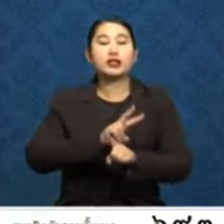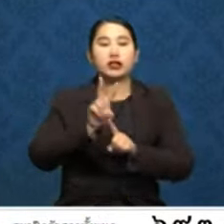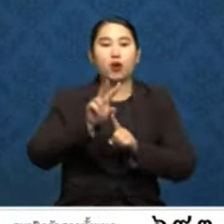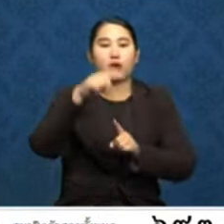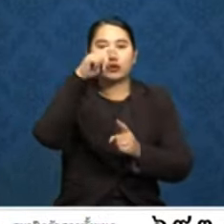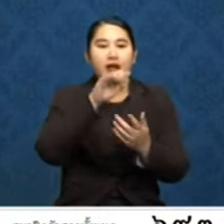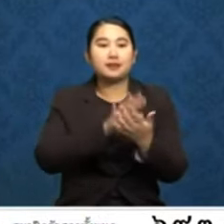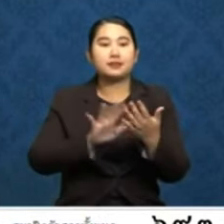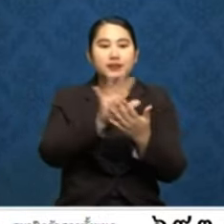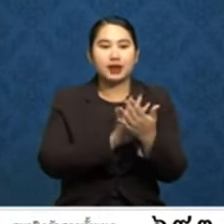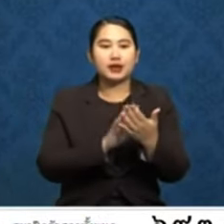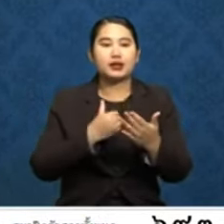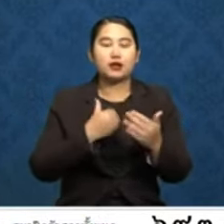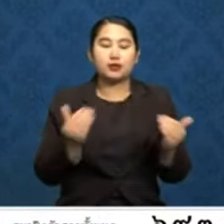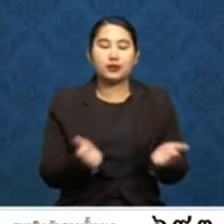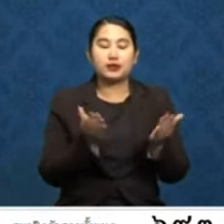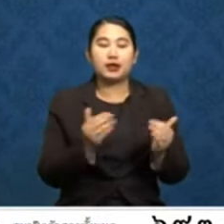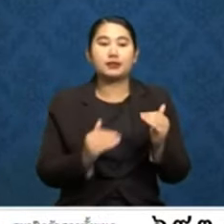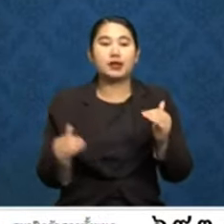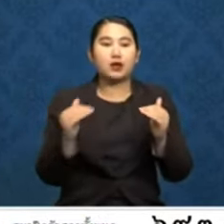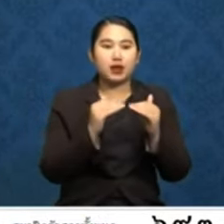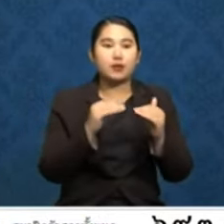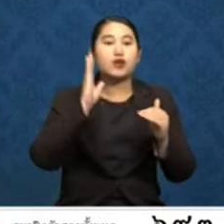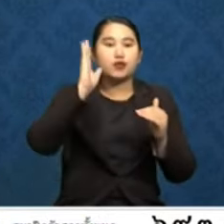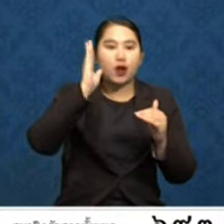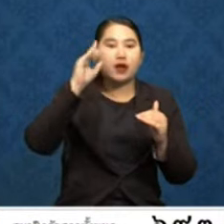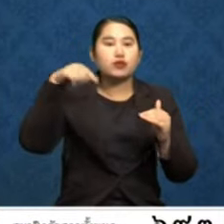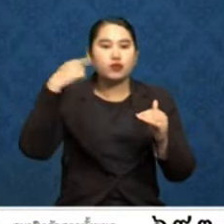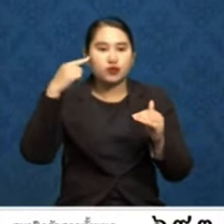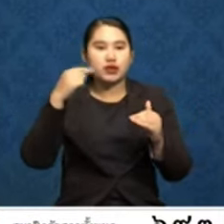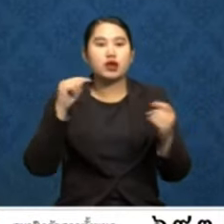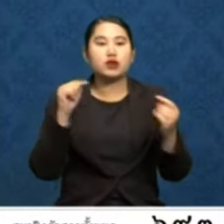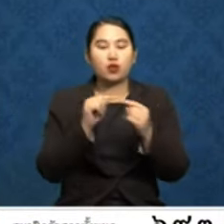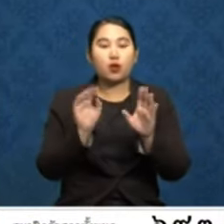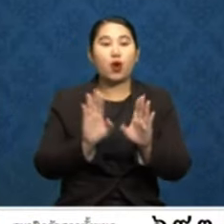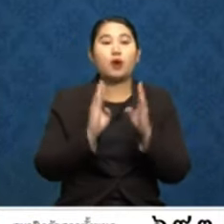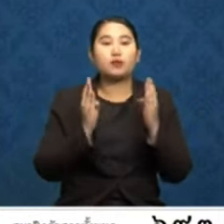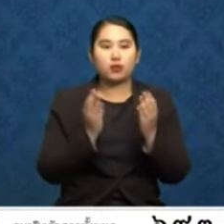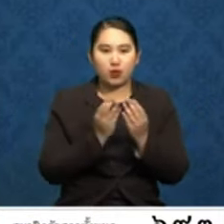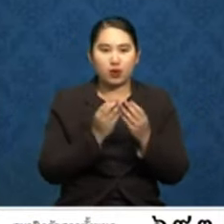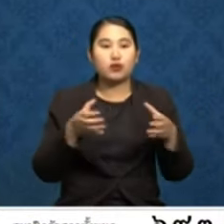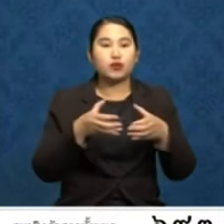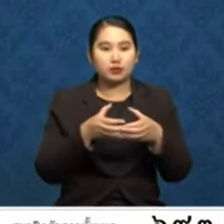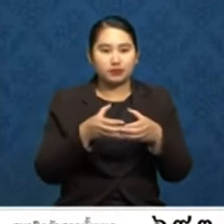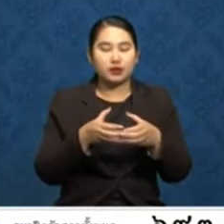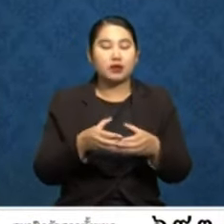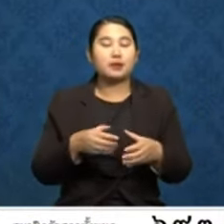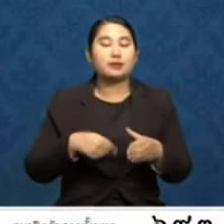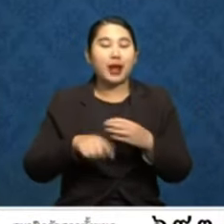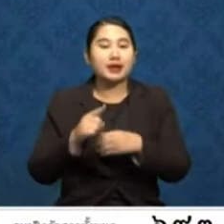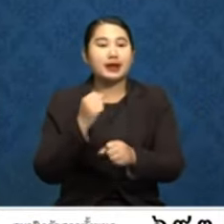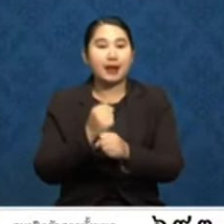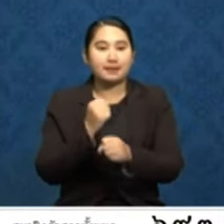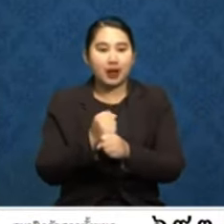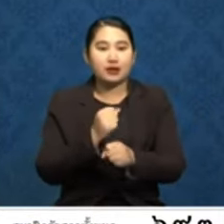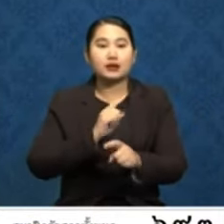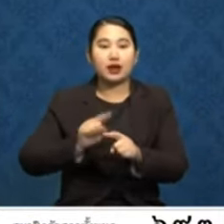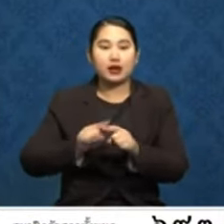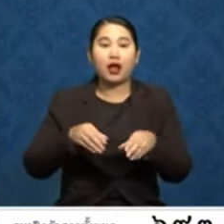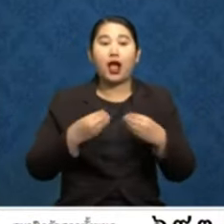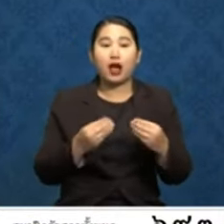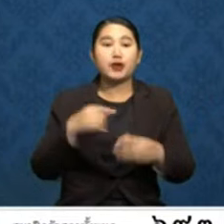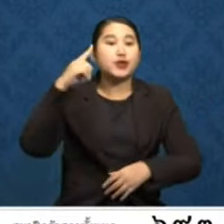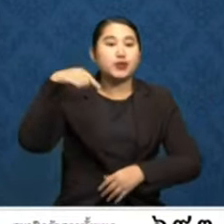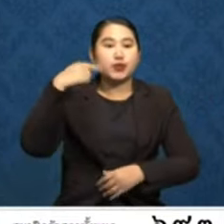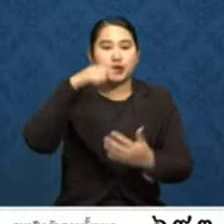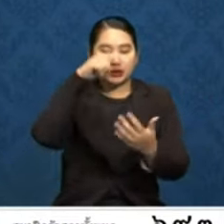ะส่งเสริมความเท่าเทียมของชายและหญิงทั้งในระดับครอบครัวและในที่ทำงานเพื่อให้ผู้หญิงทุกคนในประเ